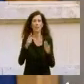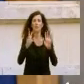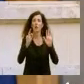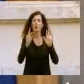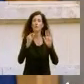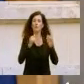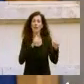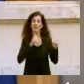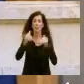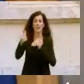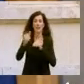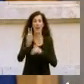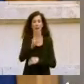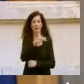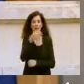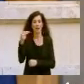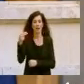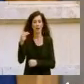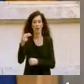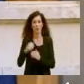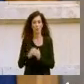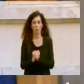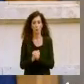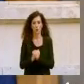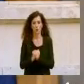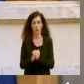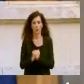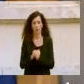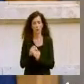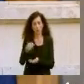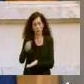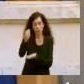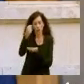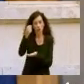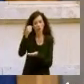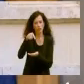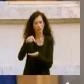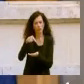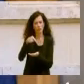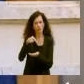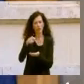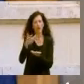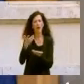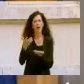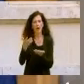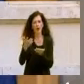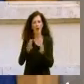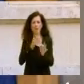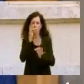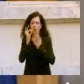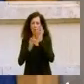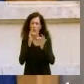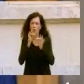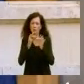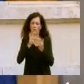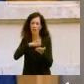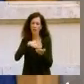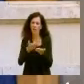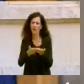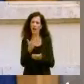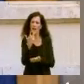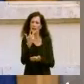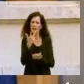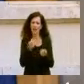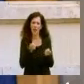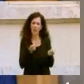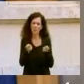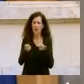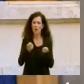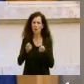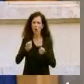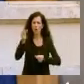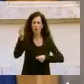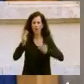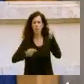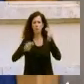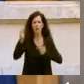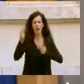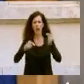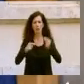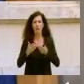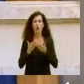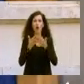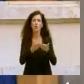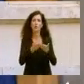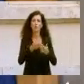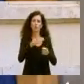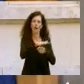miliardi di euro corrispondente pressappoco a tre manovre di bilancio per aiutare famiglie lavoratori